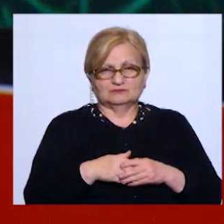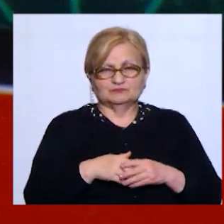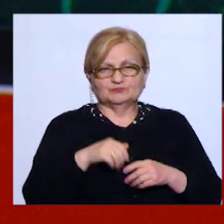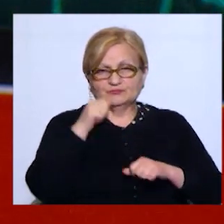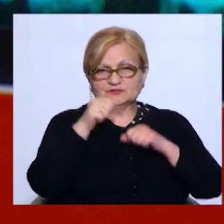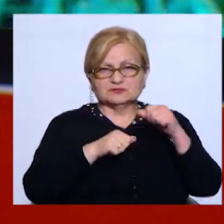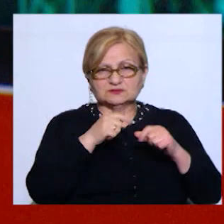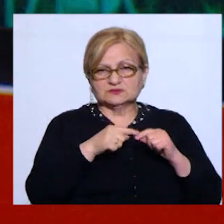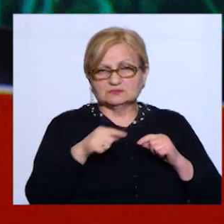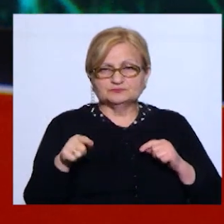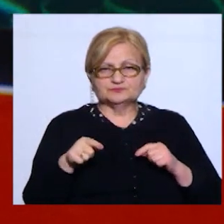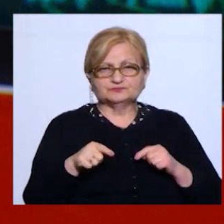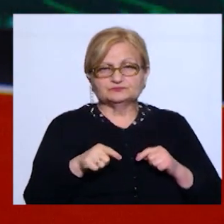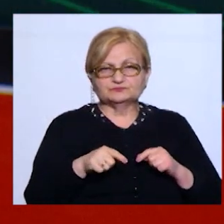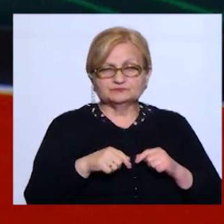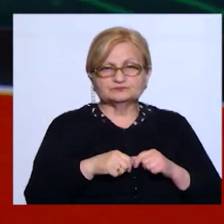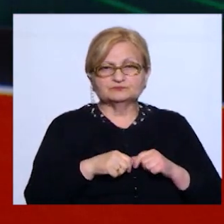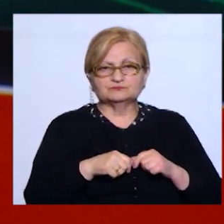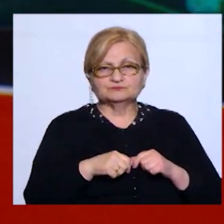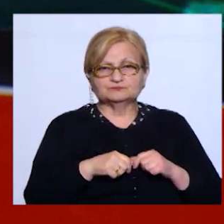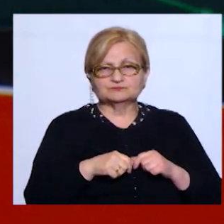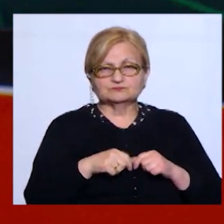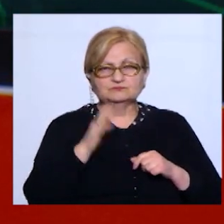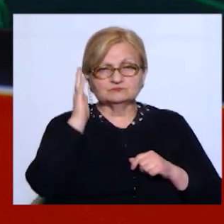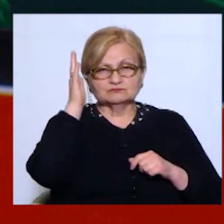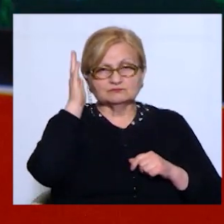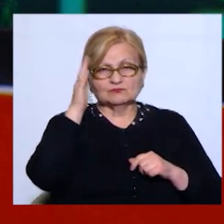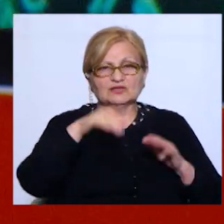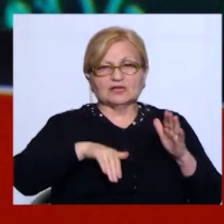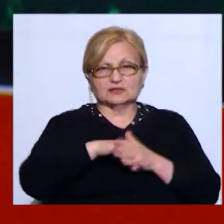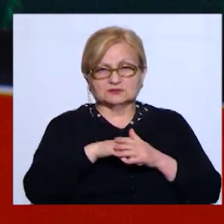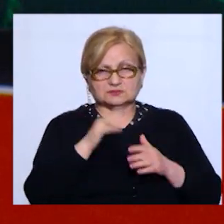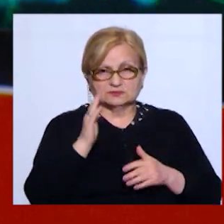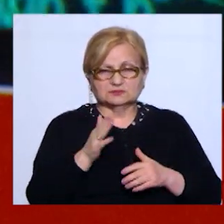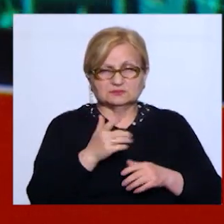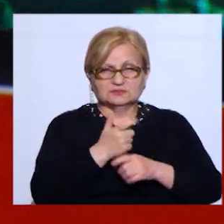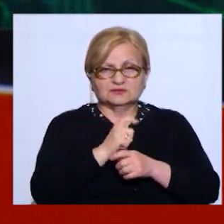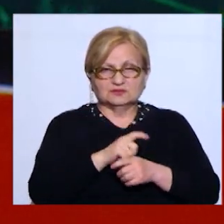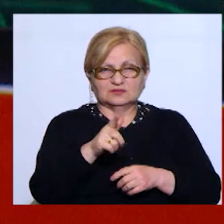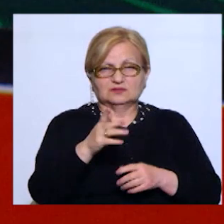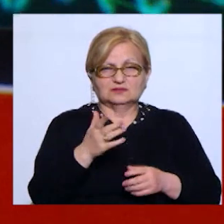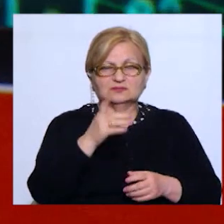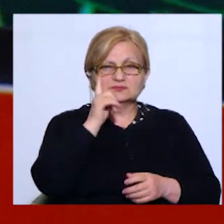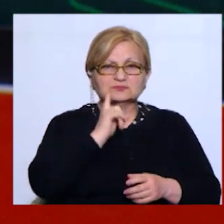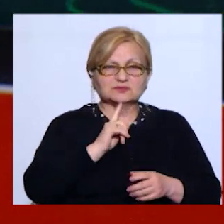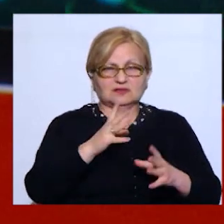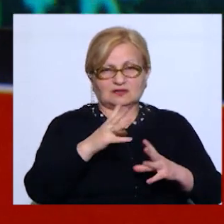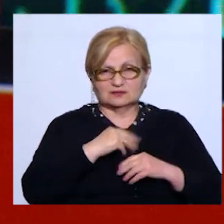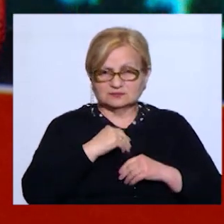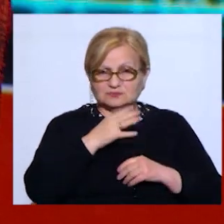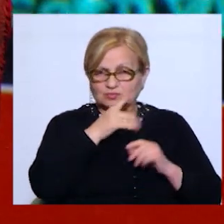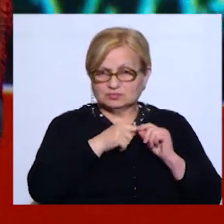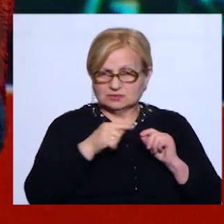წლის განმავლობაში, ამ სასწავლო წლის განმავლობაში, იმიტომ რომ მე უკვე გეწყებათ არ დადაგები. ძალიან სასიამოვნო იყო თქვენთან დროის გატარება.